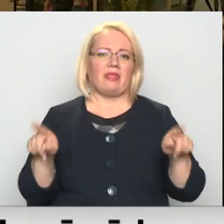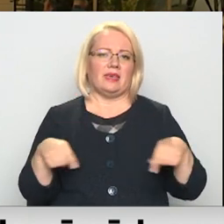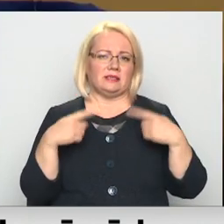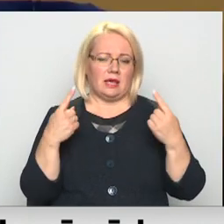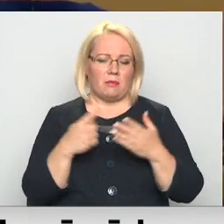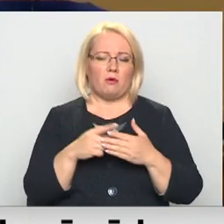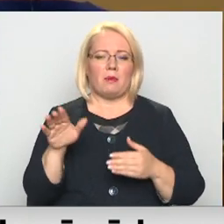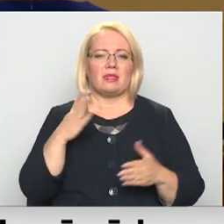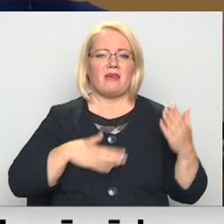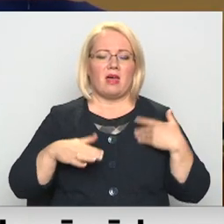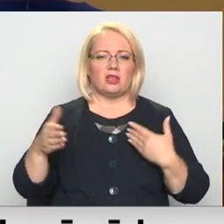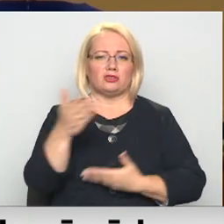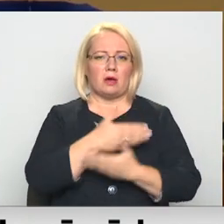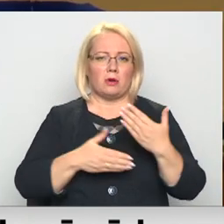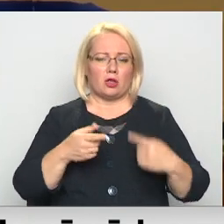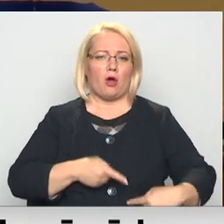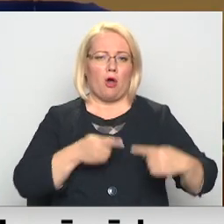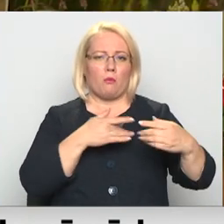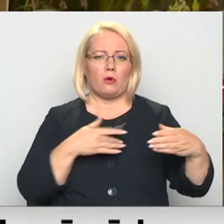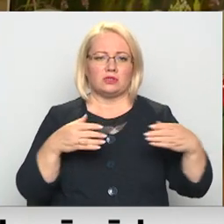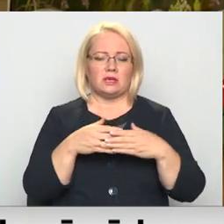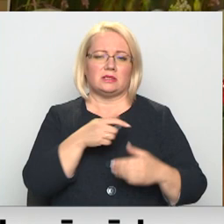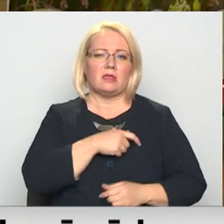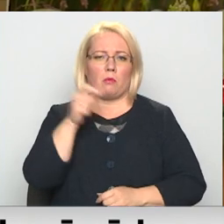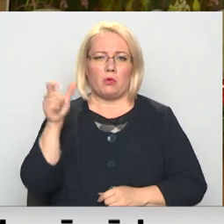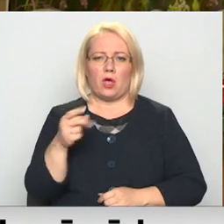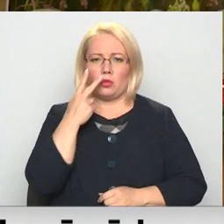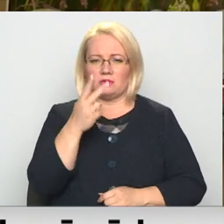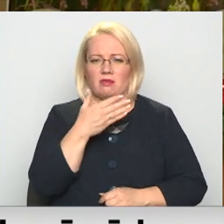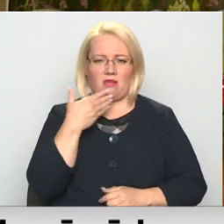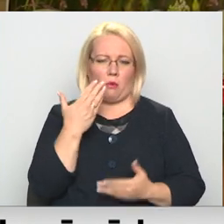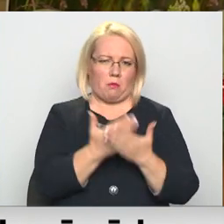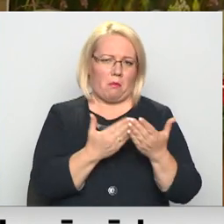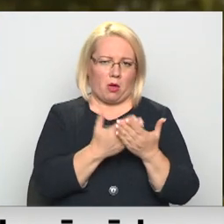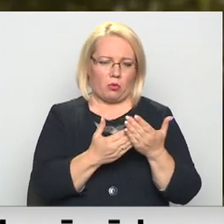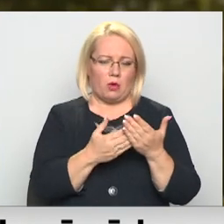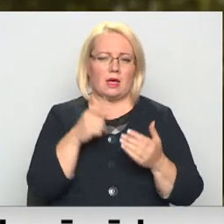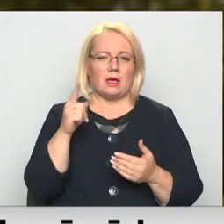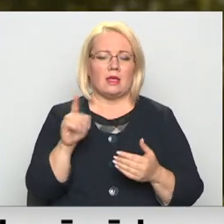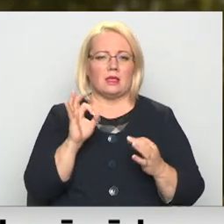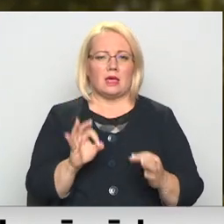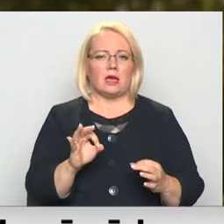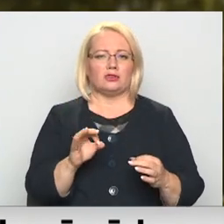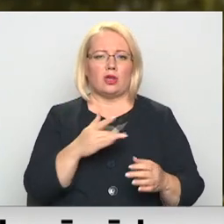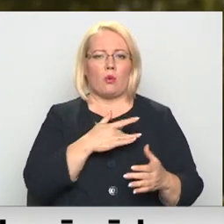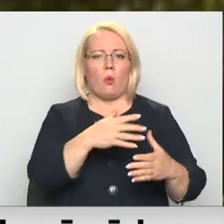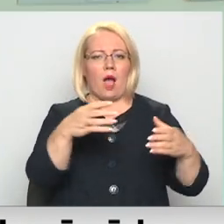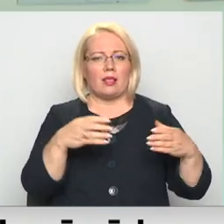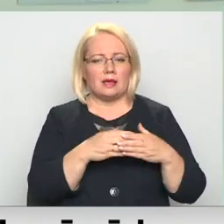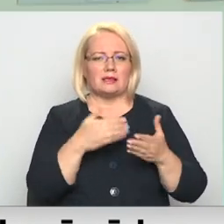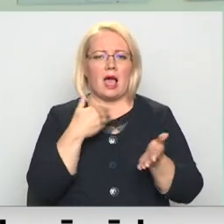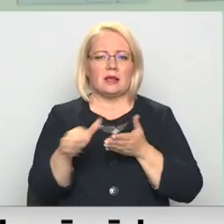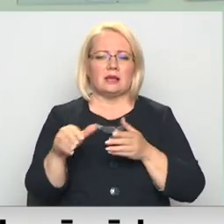sadarboties opozīcijas deputāti uzskata par nepamatotiem, norādot, ka tieši koalīcijas spēki ir tie, kas atsakās veidot dialogu.